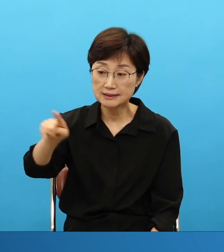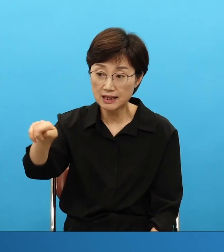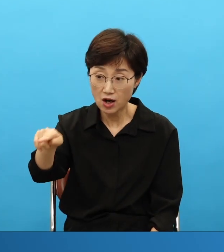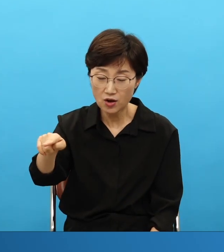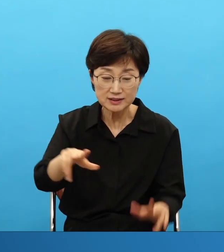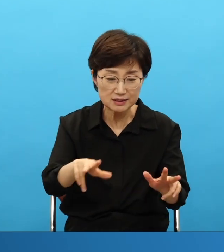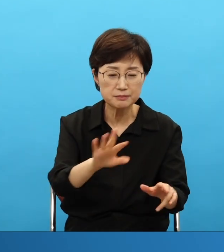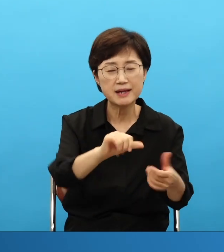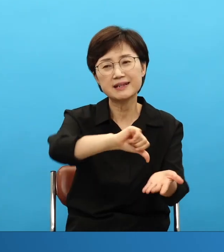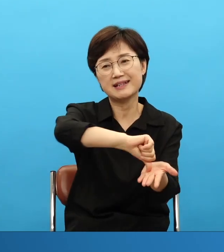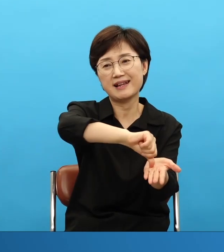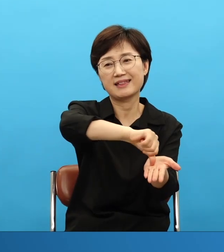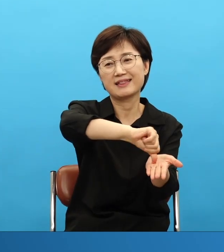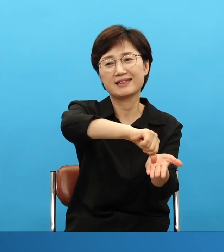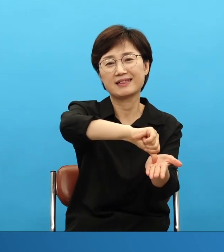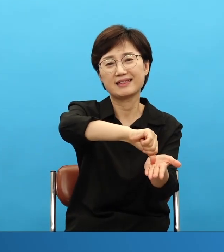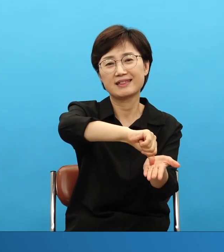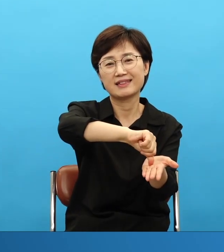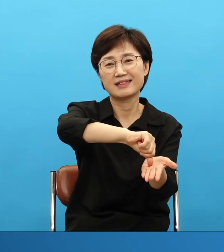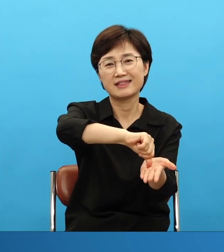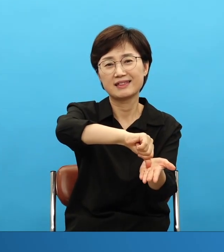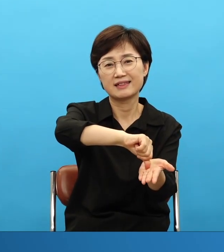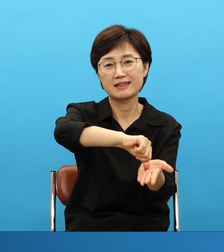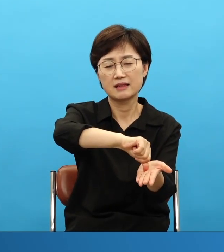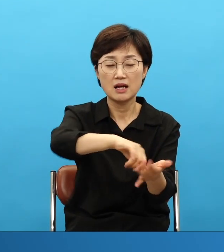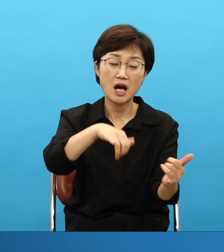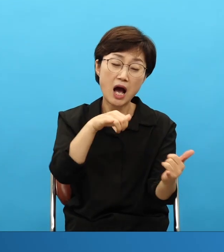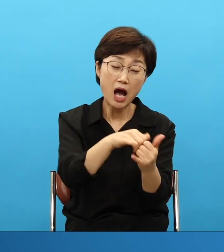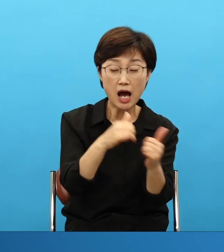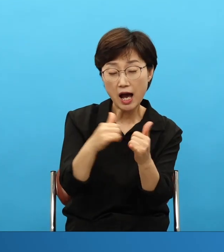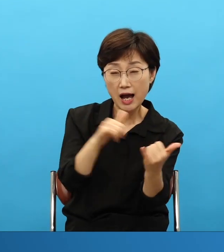어딥니까이란 한 대단해서 그 막